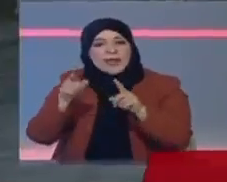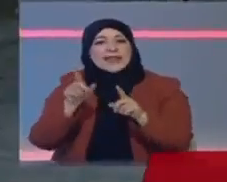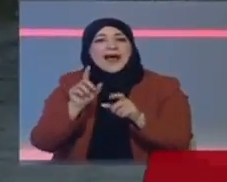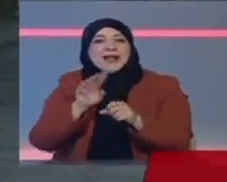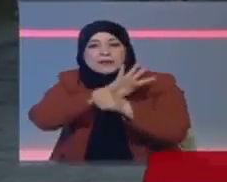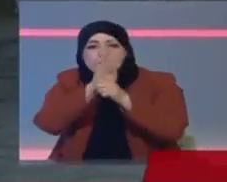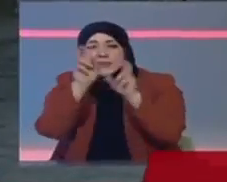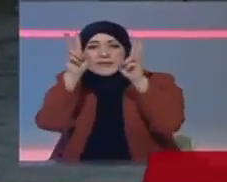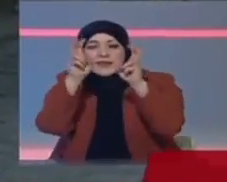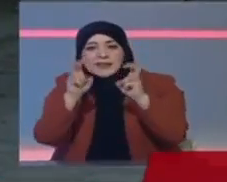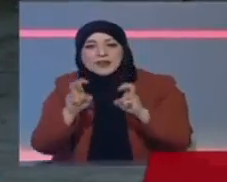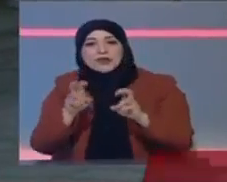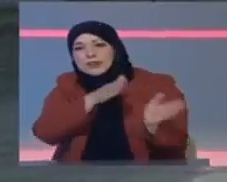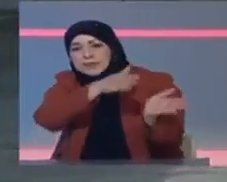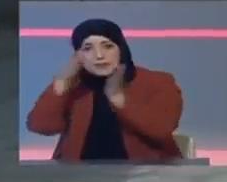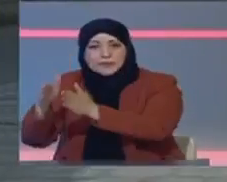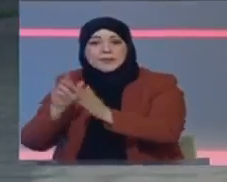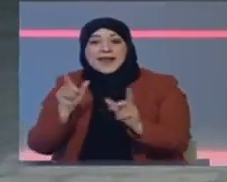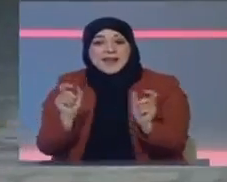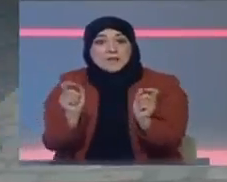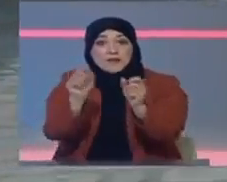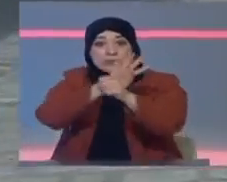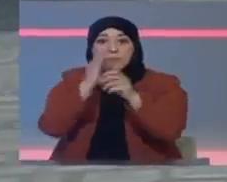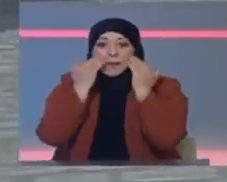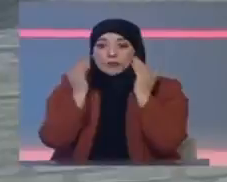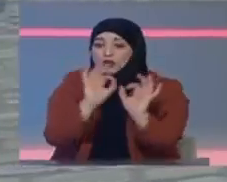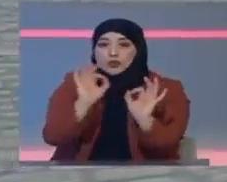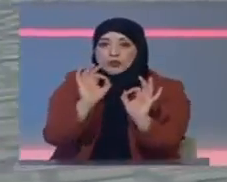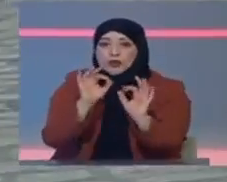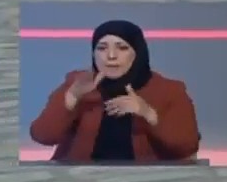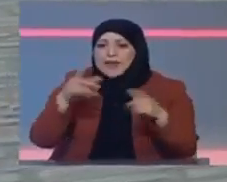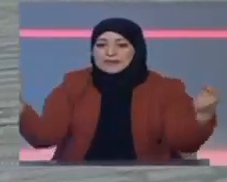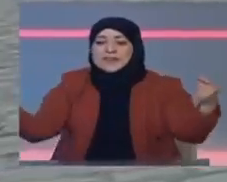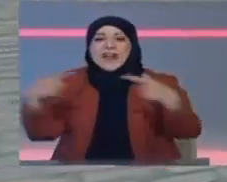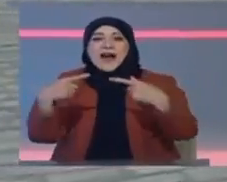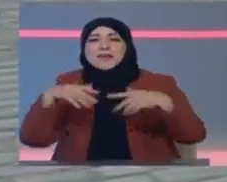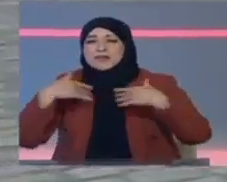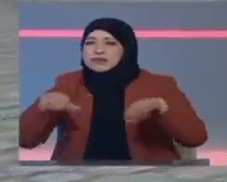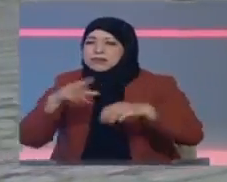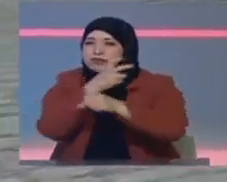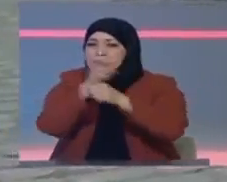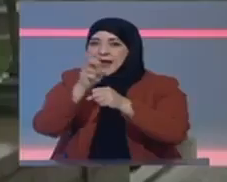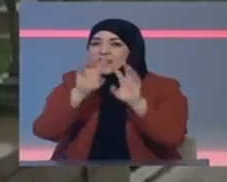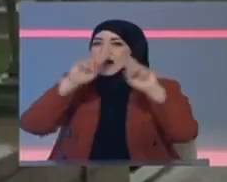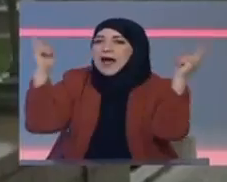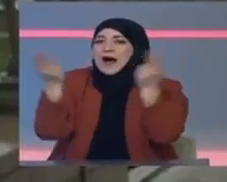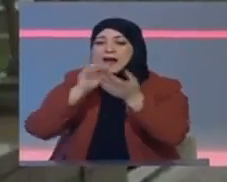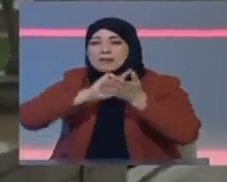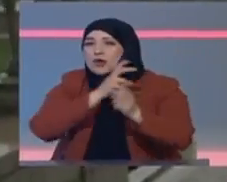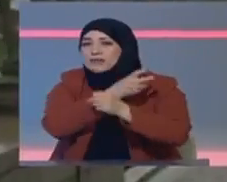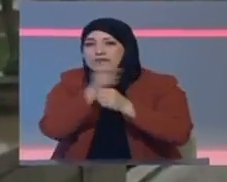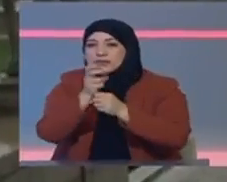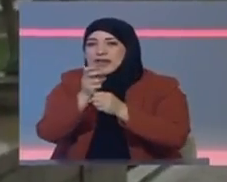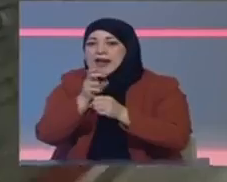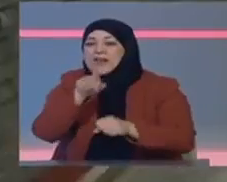حرب على عدوك في بسط نفوذه على القرارات ويواصل امتداده وحصه للارواح عبر العالم السلاح